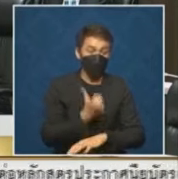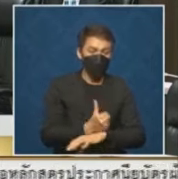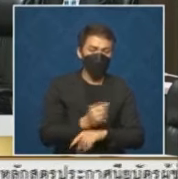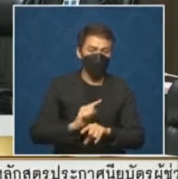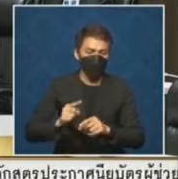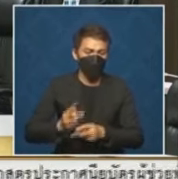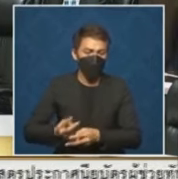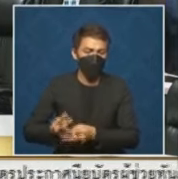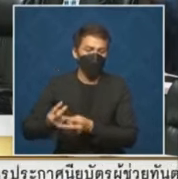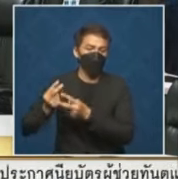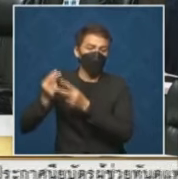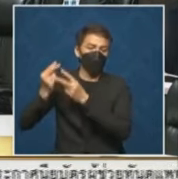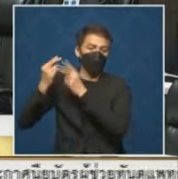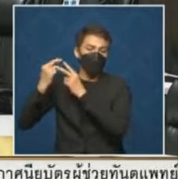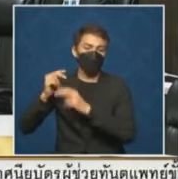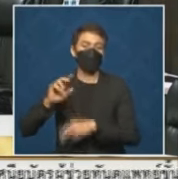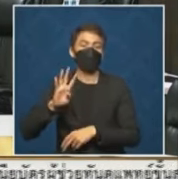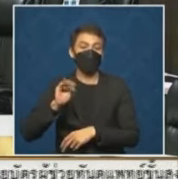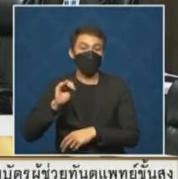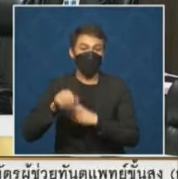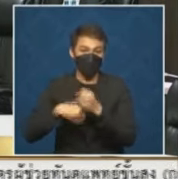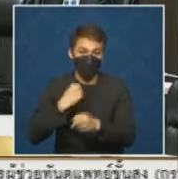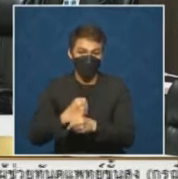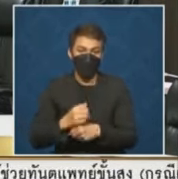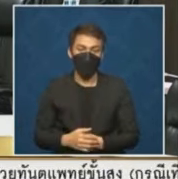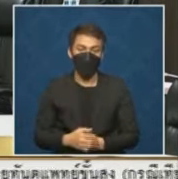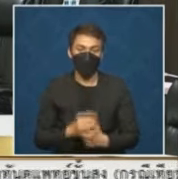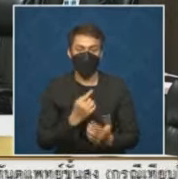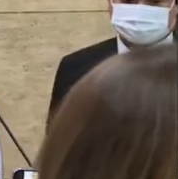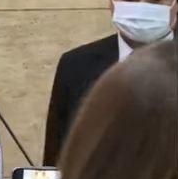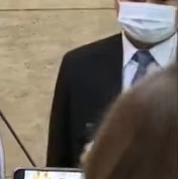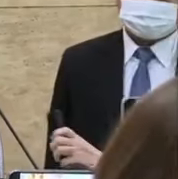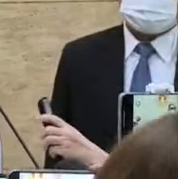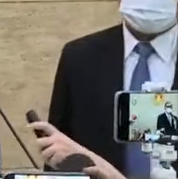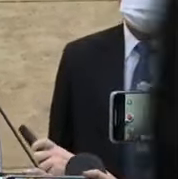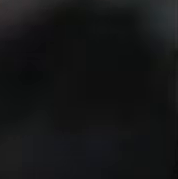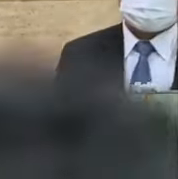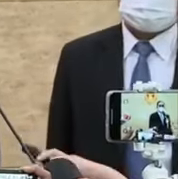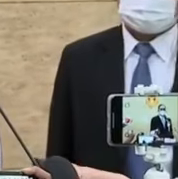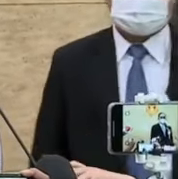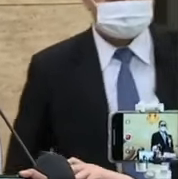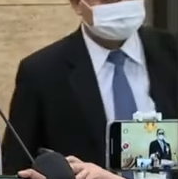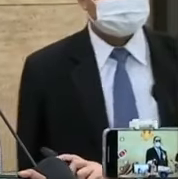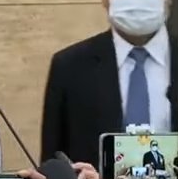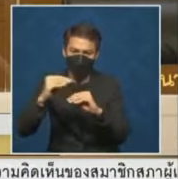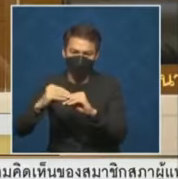ายกลุกขึ้นชี้แจงก็จะชี้แจงอยู่ข้างบนนะแล้วคราวนี้จะเห็นว่าท่านนาย